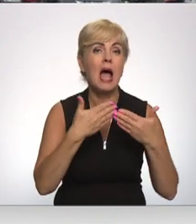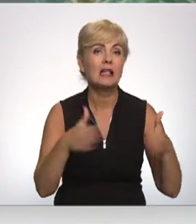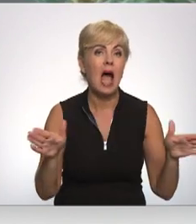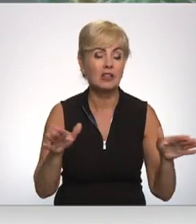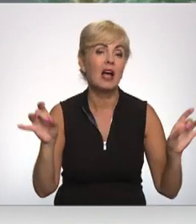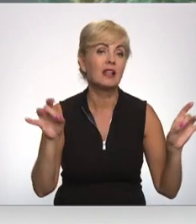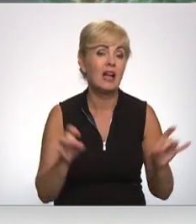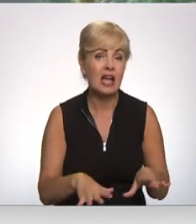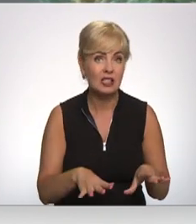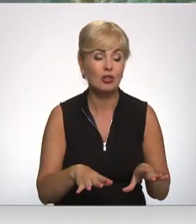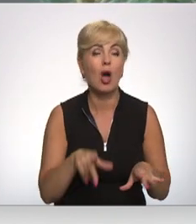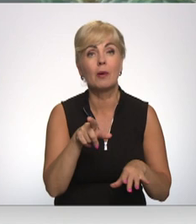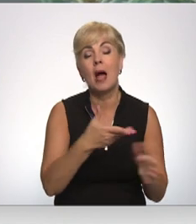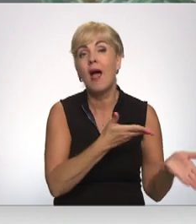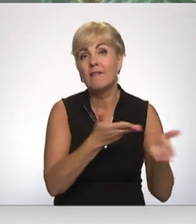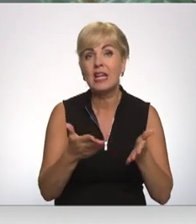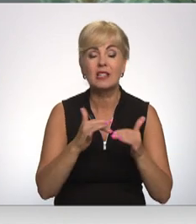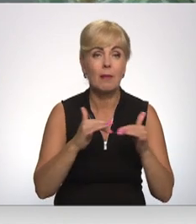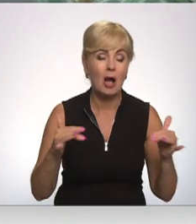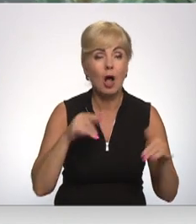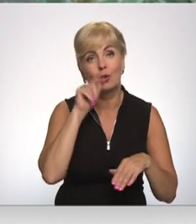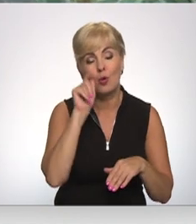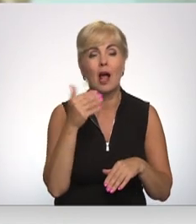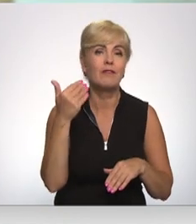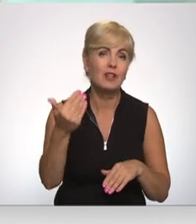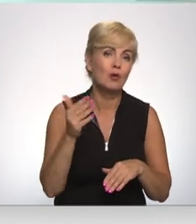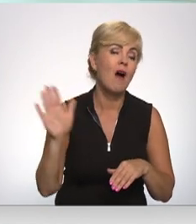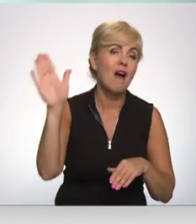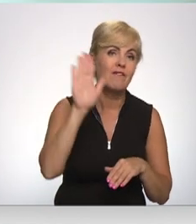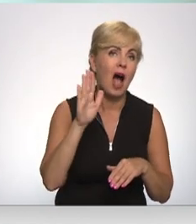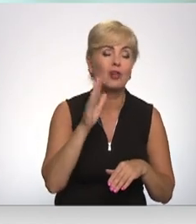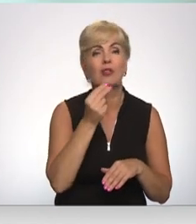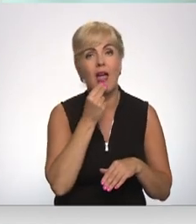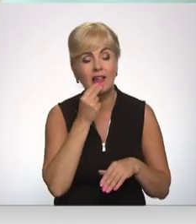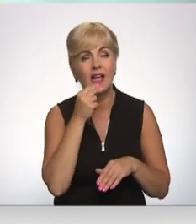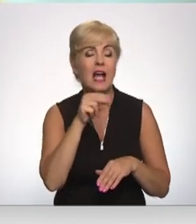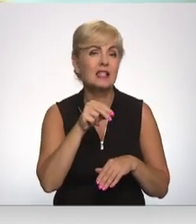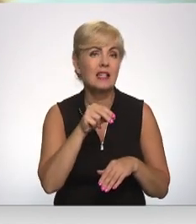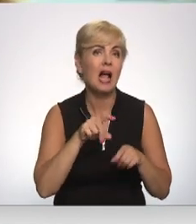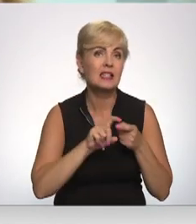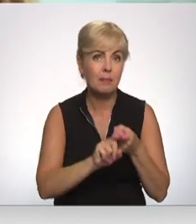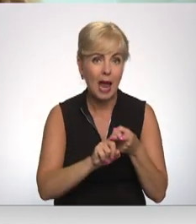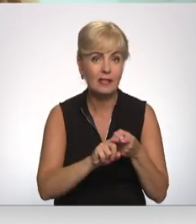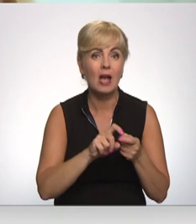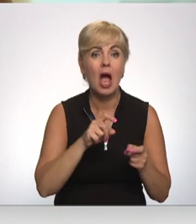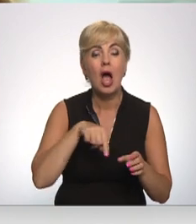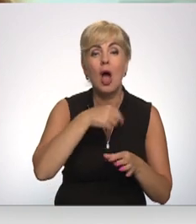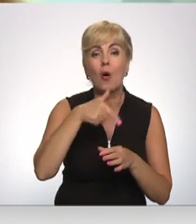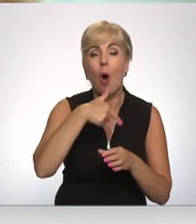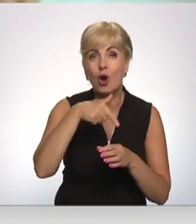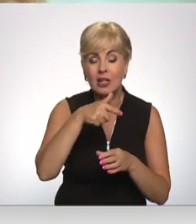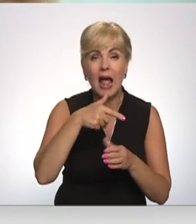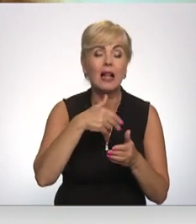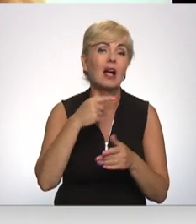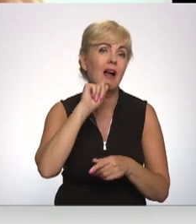restorānā Bigaunciemā. Viesiem galdā ceļ ukraiņu nacionālo ēdienu sālītu speķi un kokteili karoga krāsā.